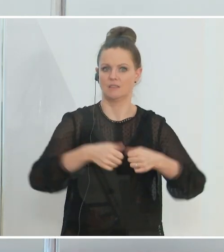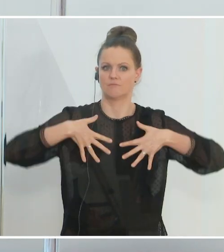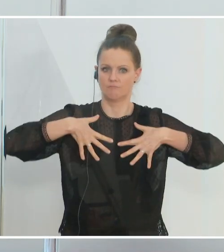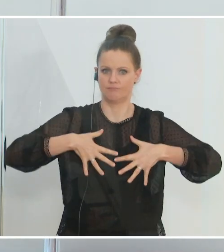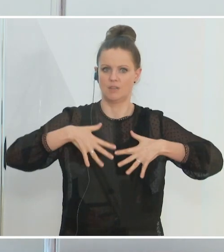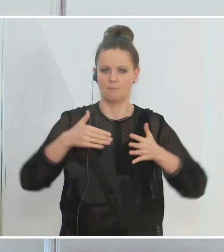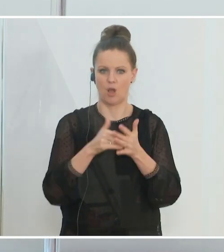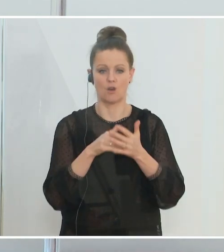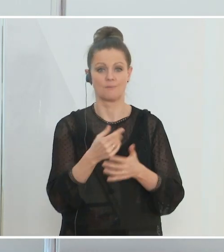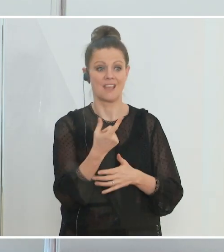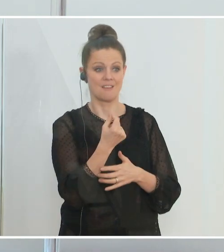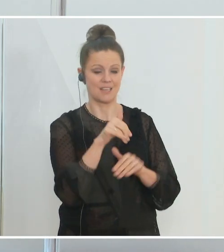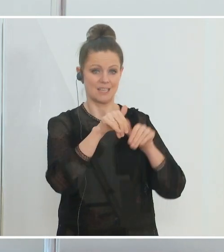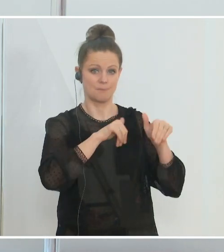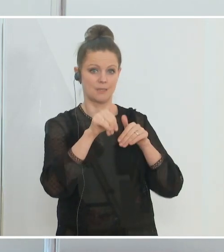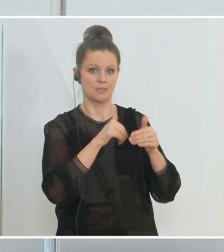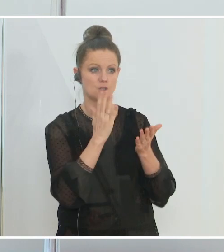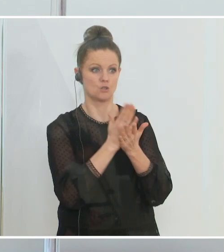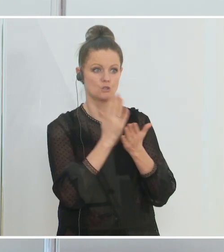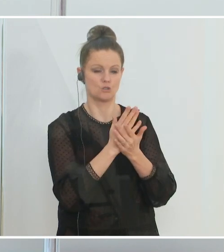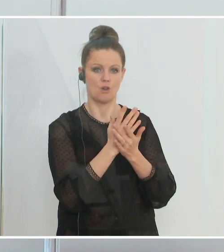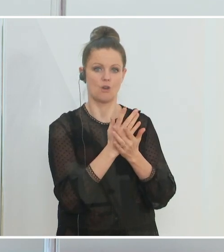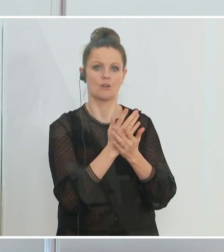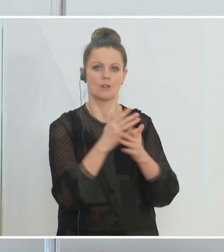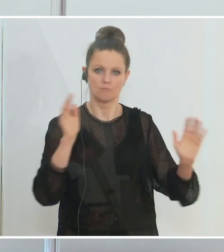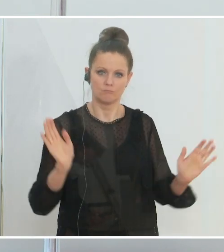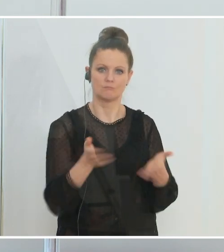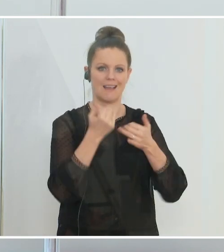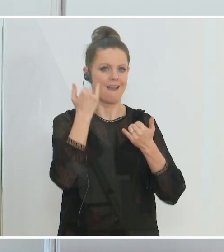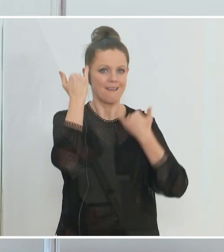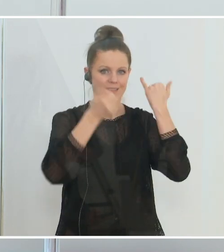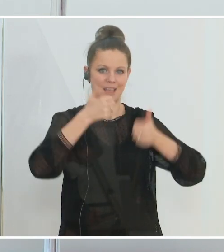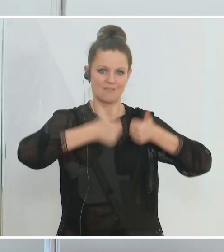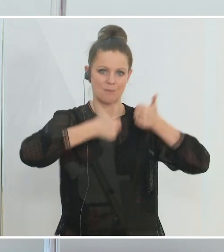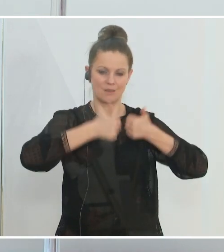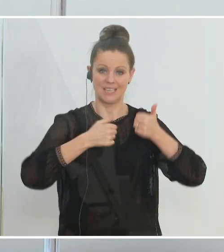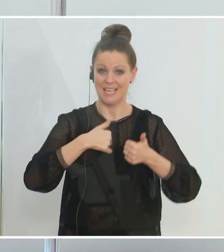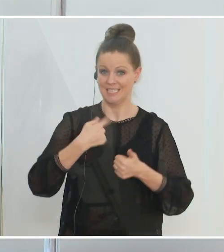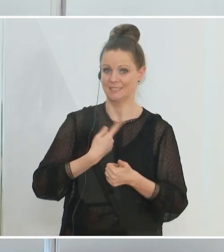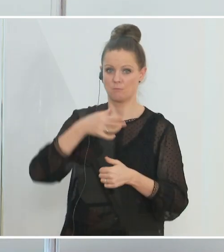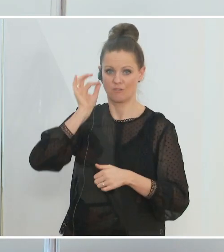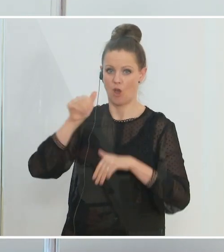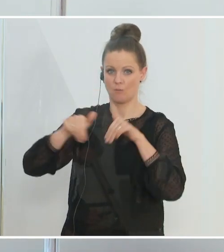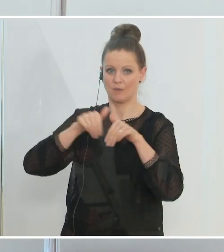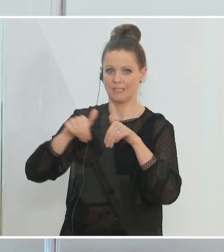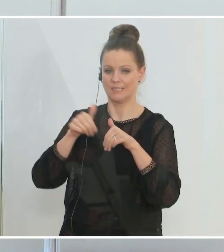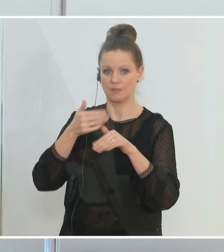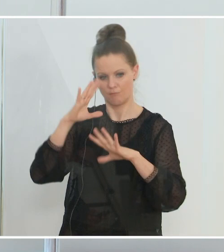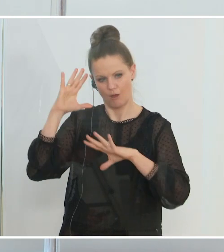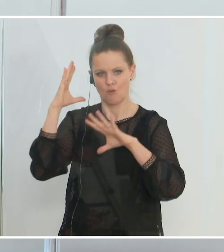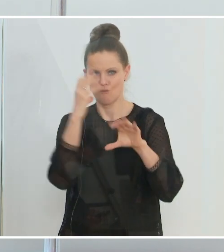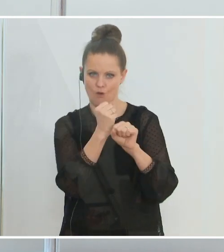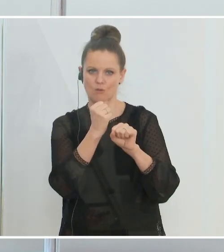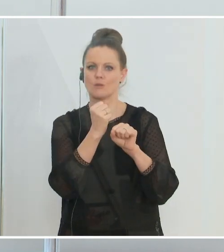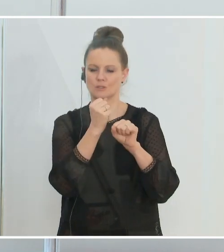Der Finanzminister hat hier einen großen Ideenwettbewerb auch gestartet, wo ich mich freue, auch als Frauenministerin einen speziellen Fokus auch auf das